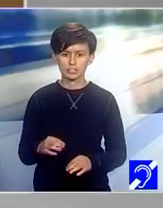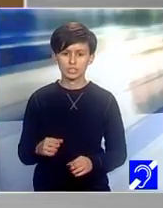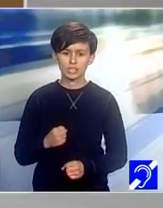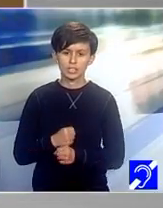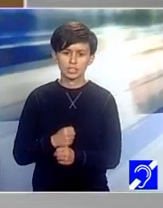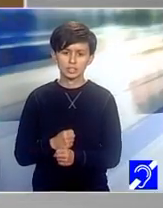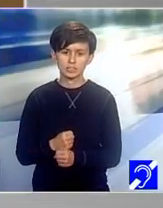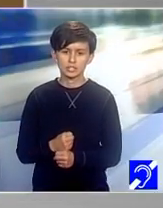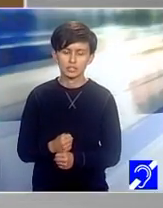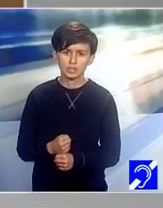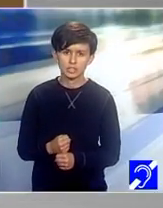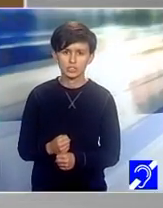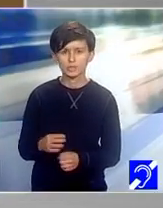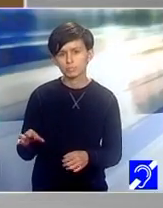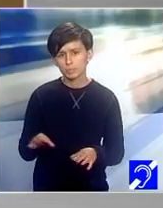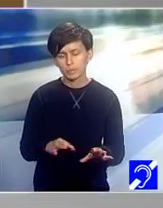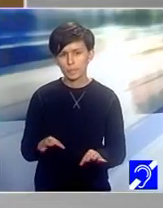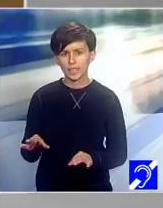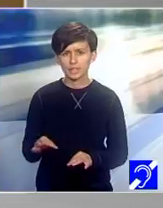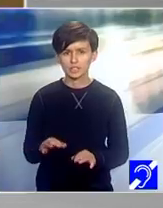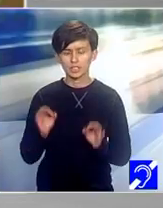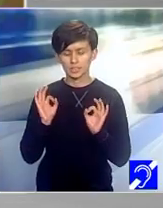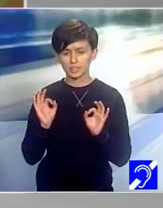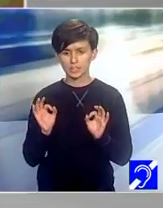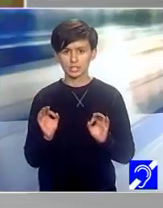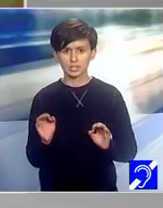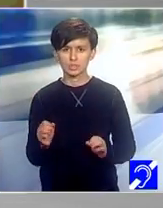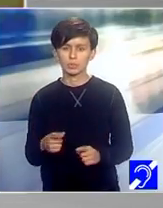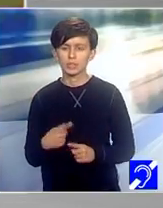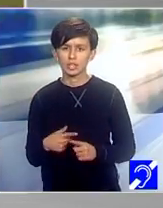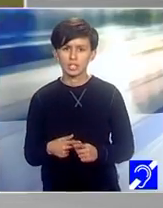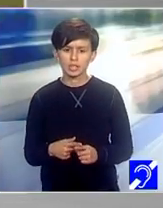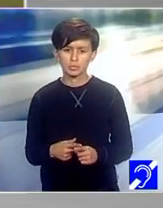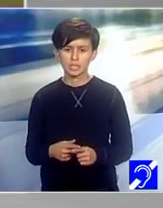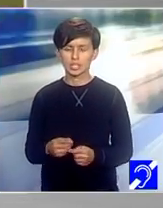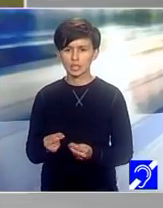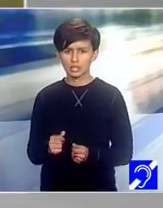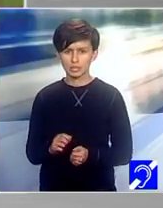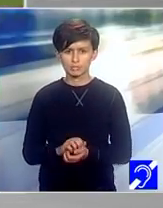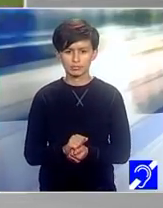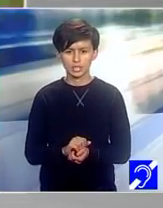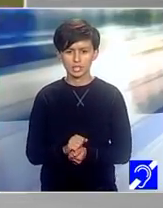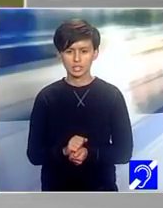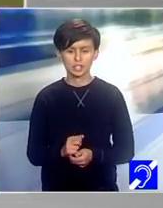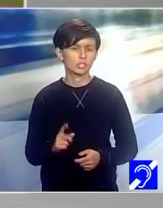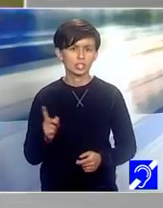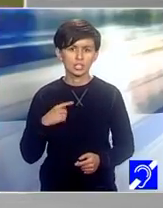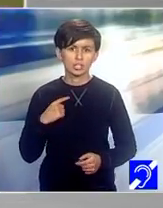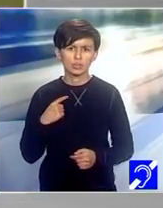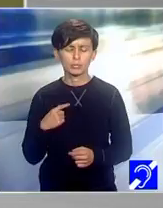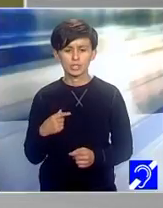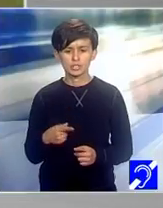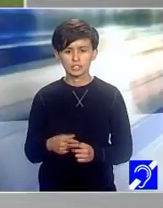carton, hârtie, plastic și metale, ceea ce este foarte, foarte bine. Acolo nu mai avem un focar de infecție, nu mai